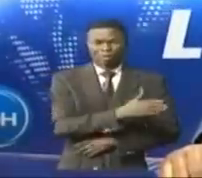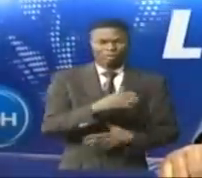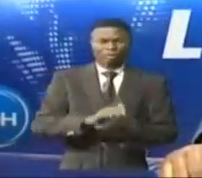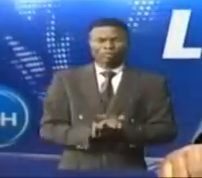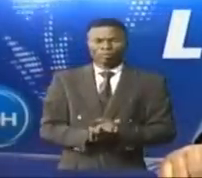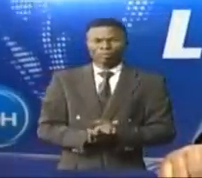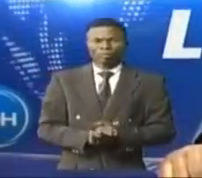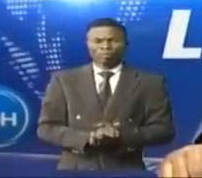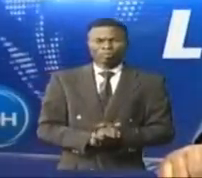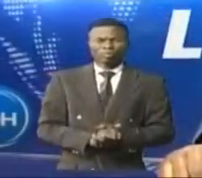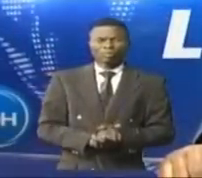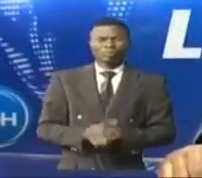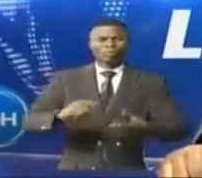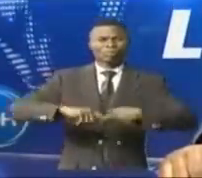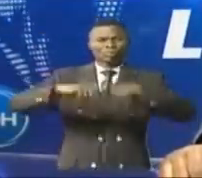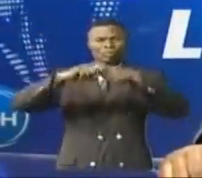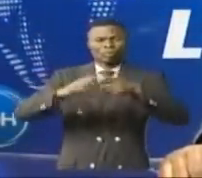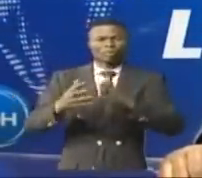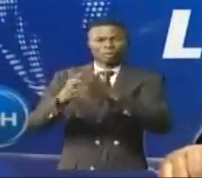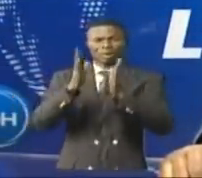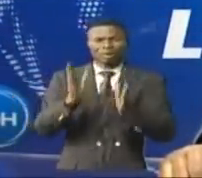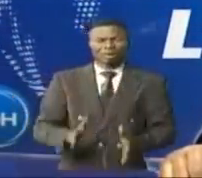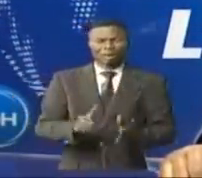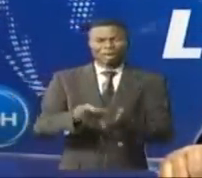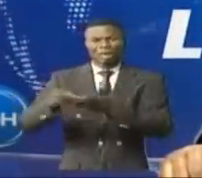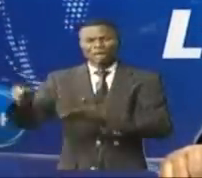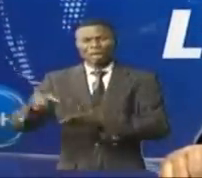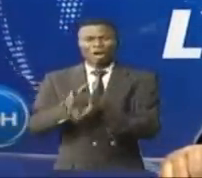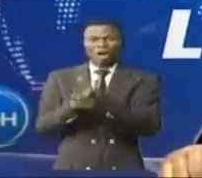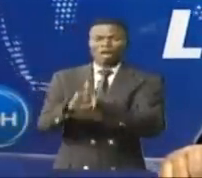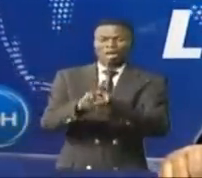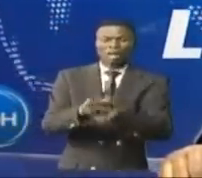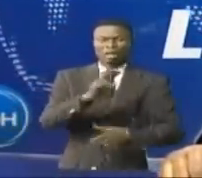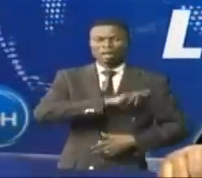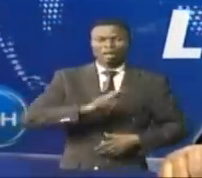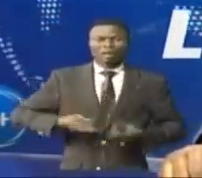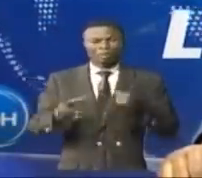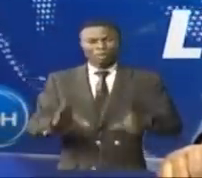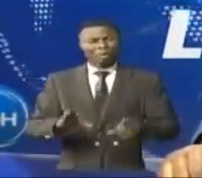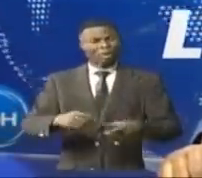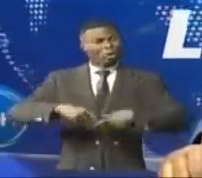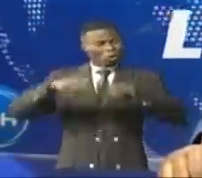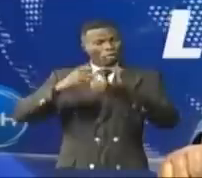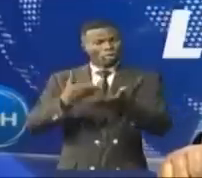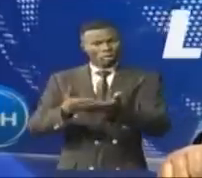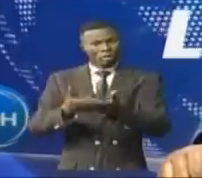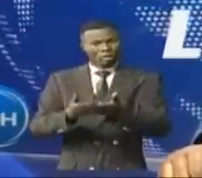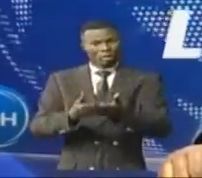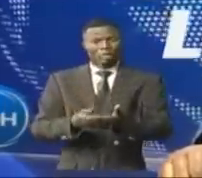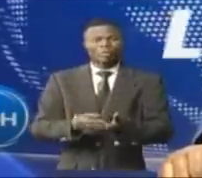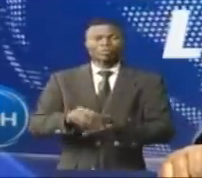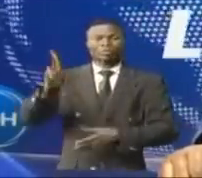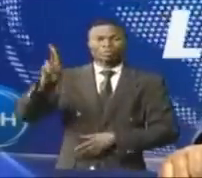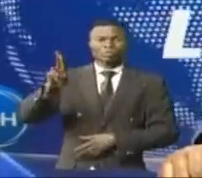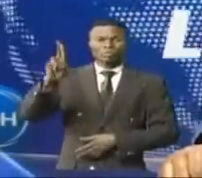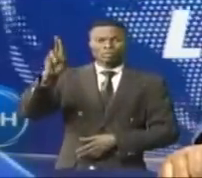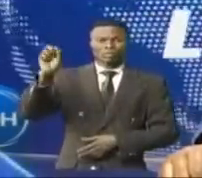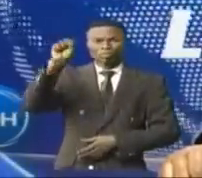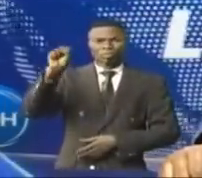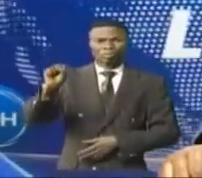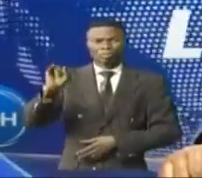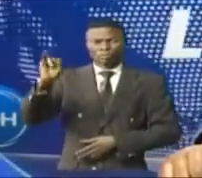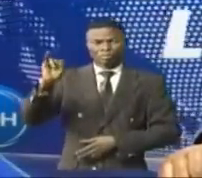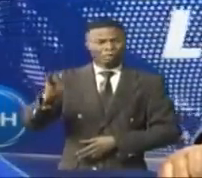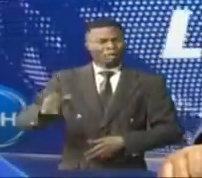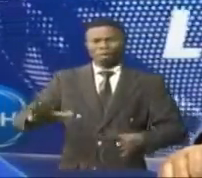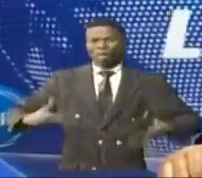Diplomatie, l'embargo des Nations Unies sur l'achat des armes par la République démocratique du Congo, la Russie a voté contre. Son